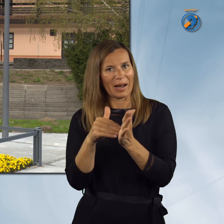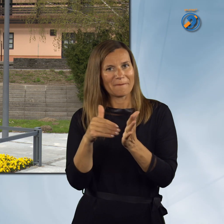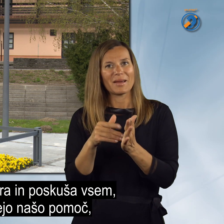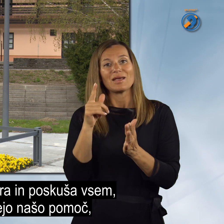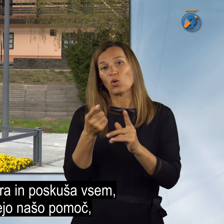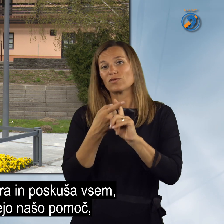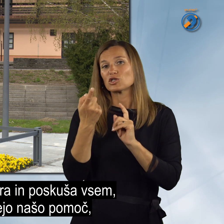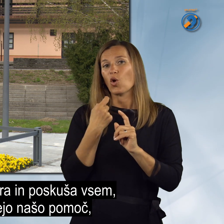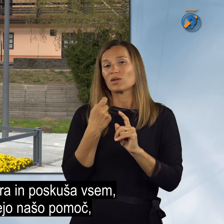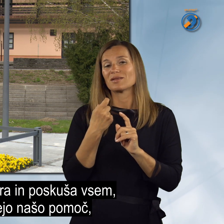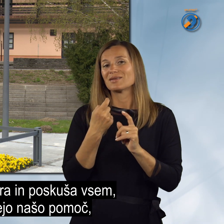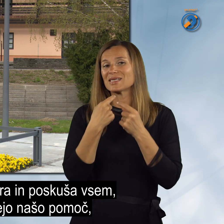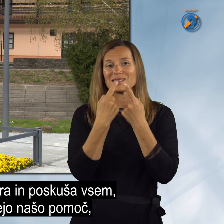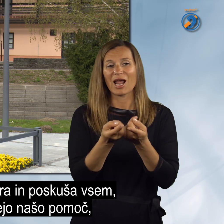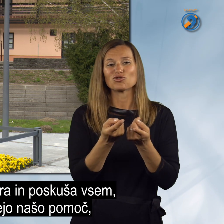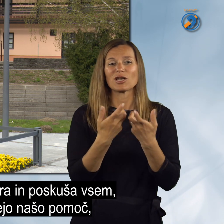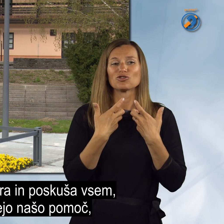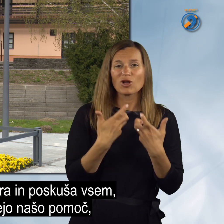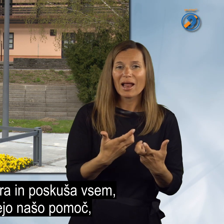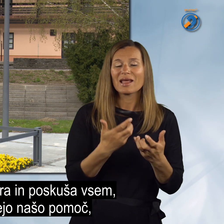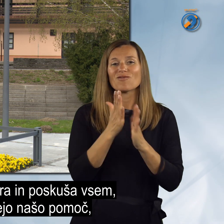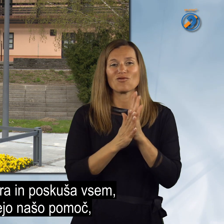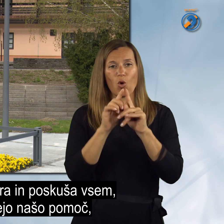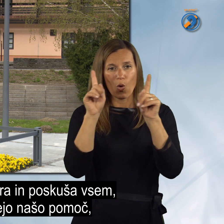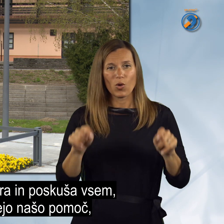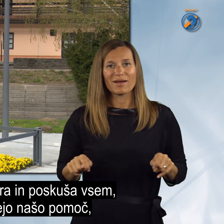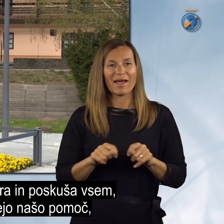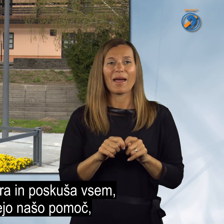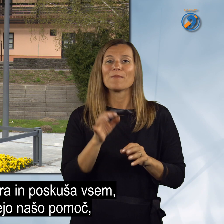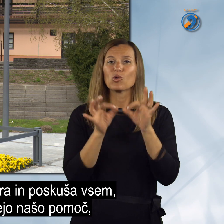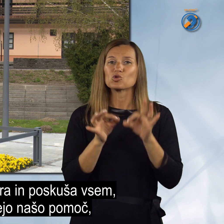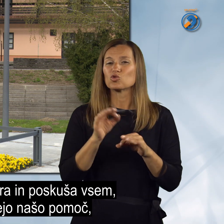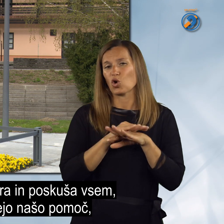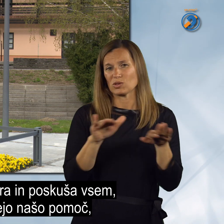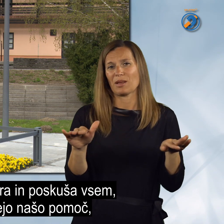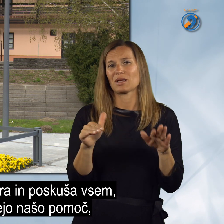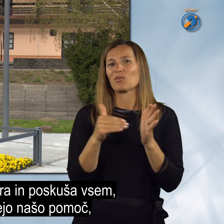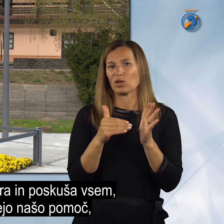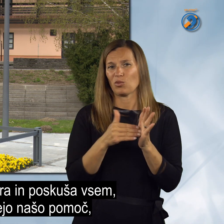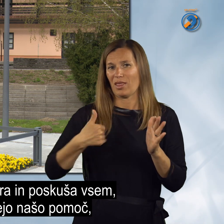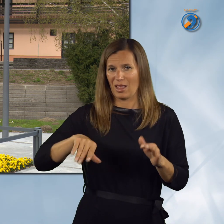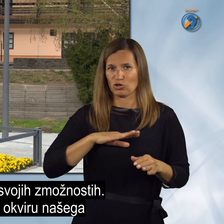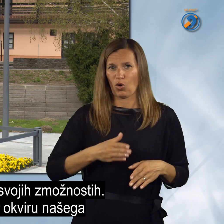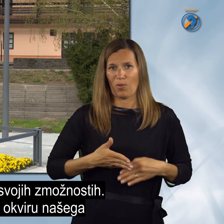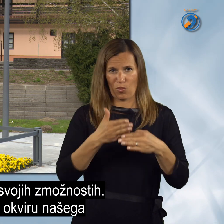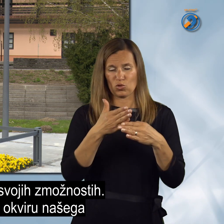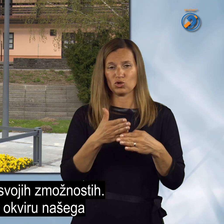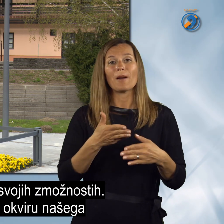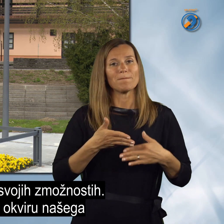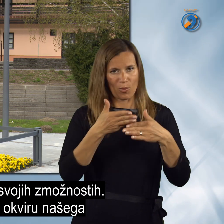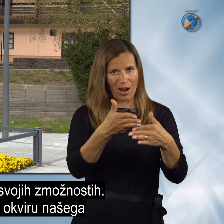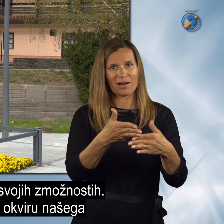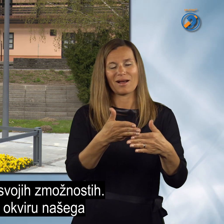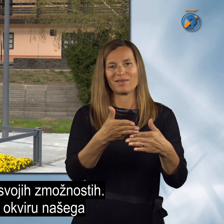želje, vloge, tudi reagira in poskuša vsem, ki potrebujejo našo pomoč, pomagati